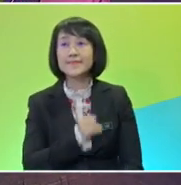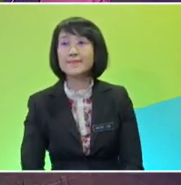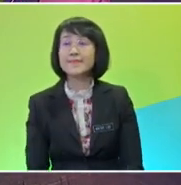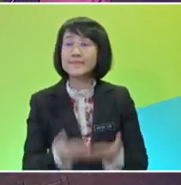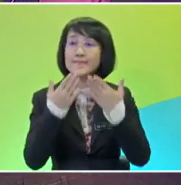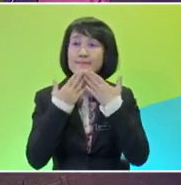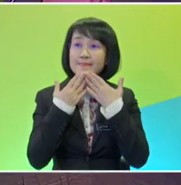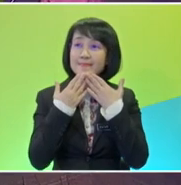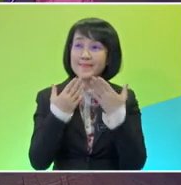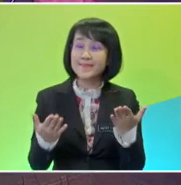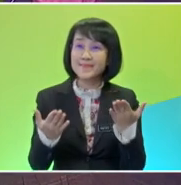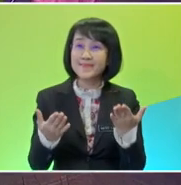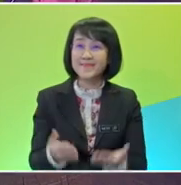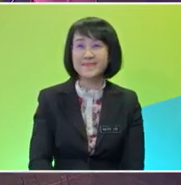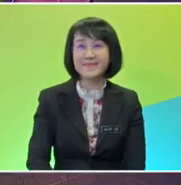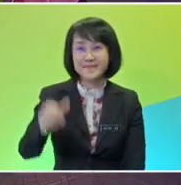kasih Arjuna